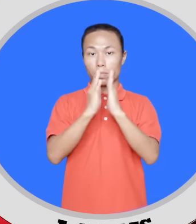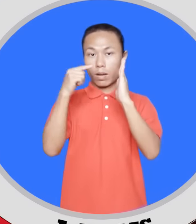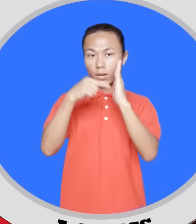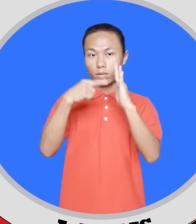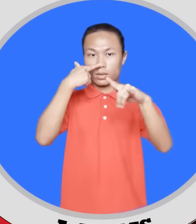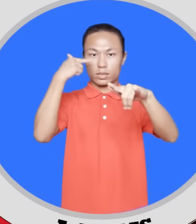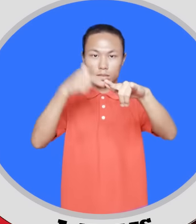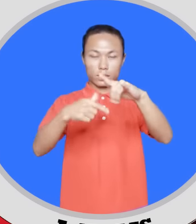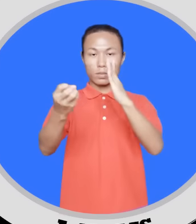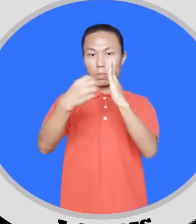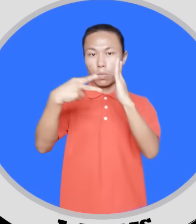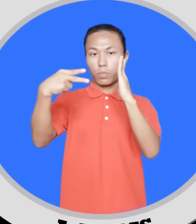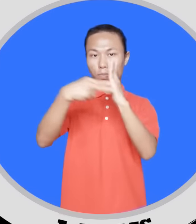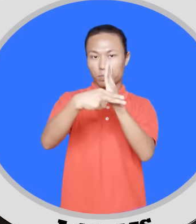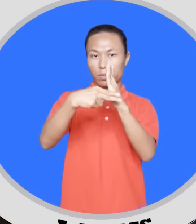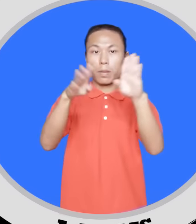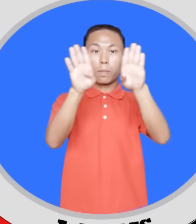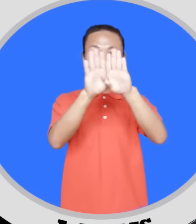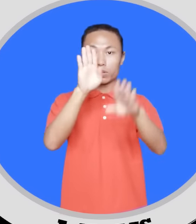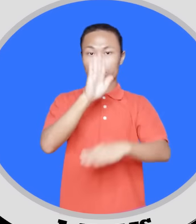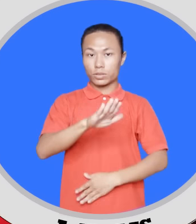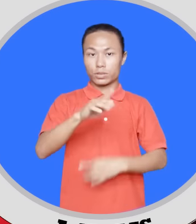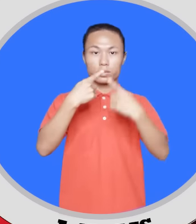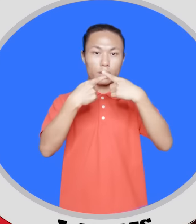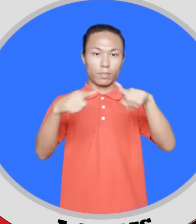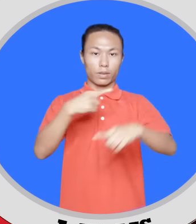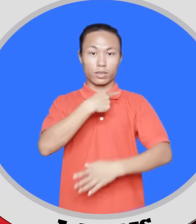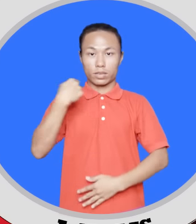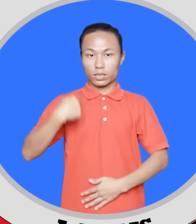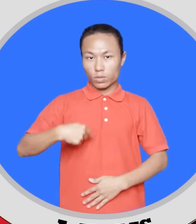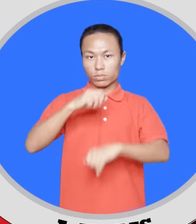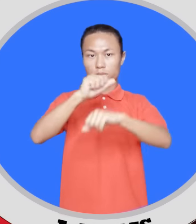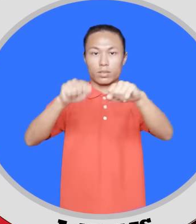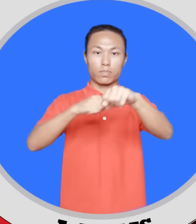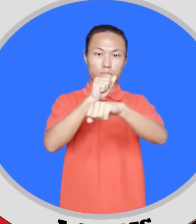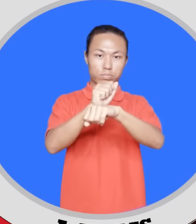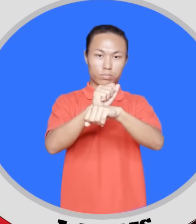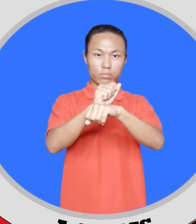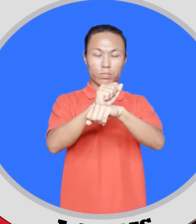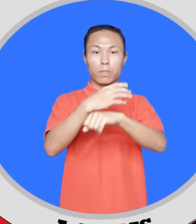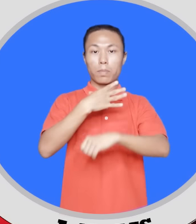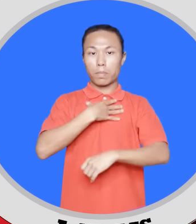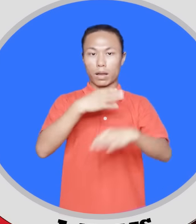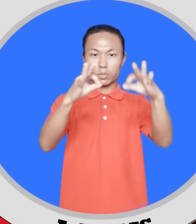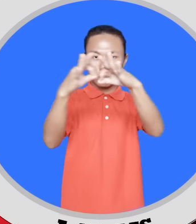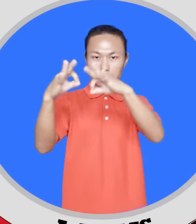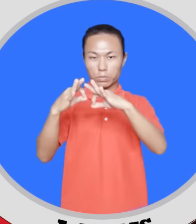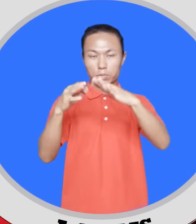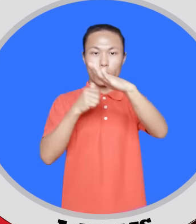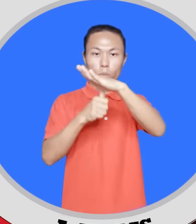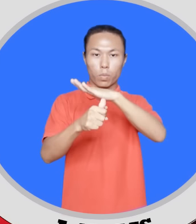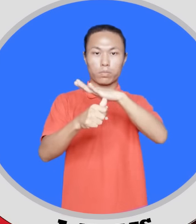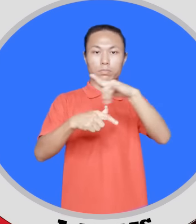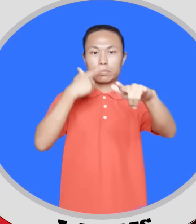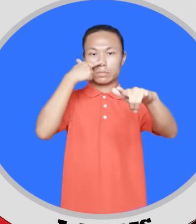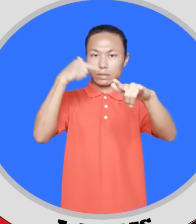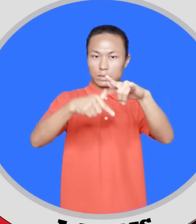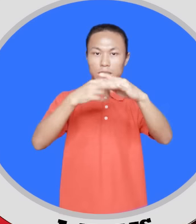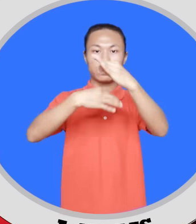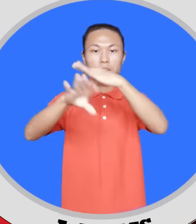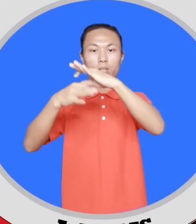ဖြစ်ပါတယ်ရှင်။ကုလသမဂ္ဂနဲ့နိုင်ငံတကာကပိတ်ပင်ထားတဲ့ကြားထဲကနေတရုတ်အစိုးရ